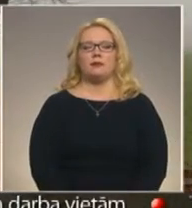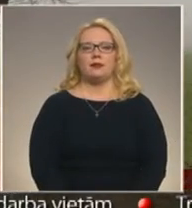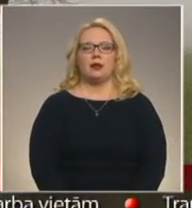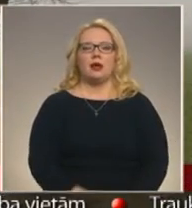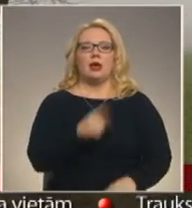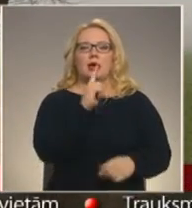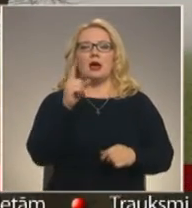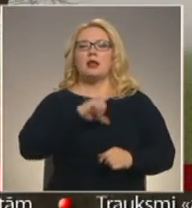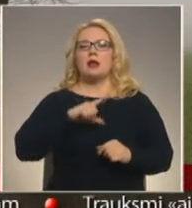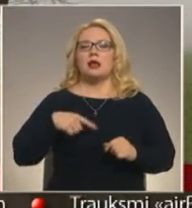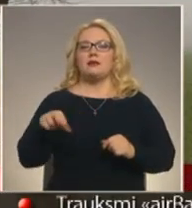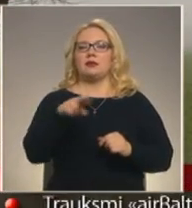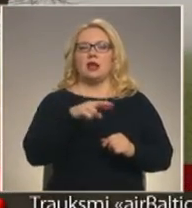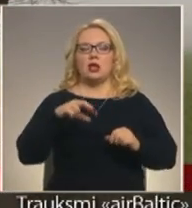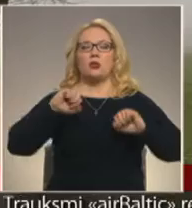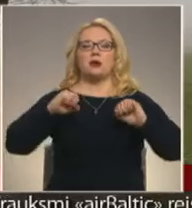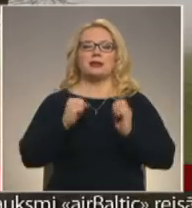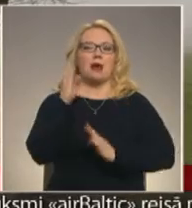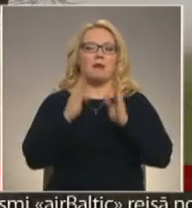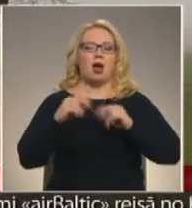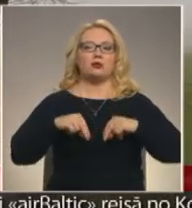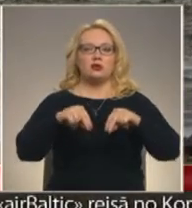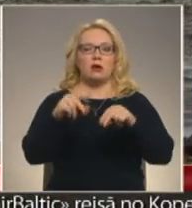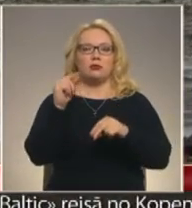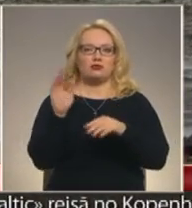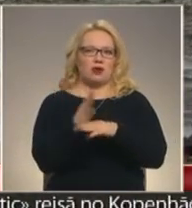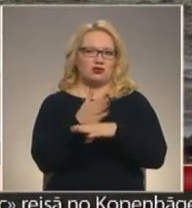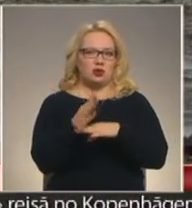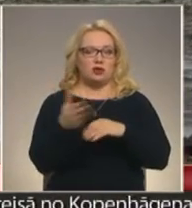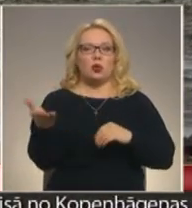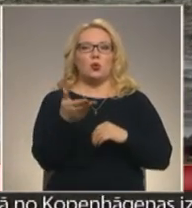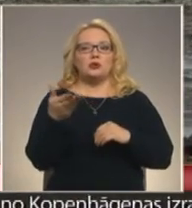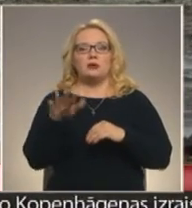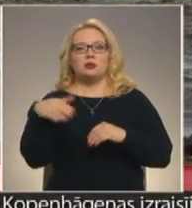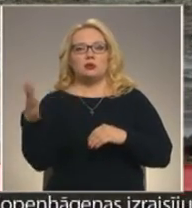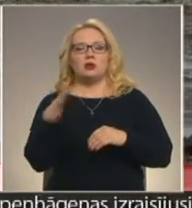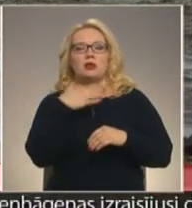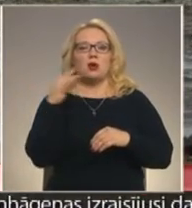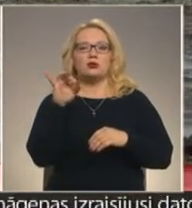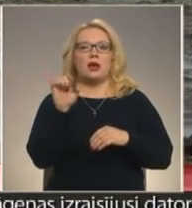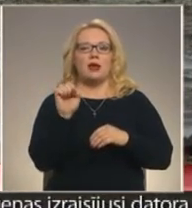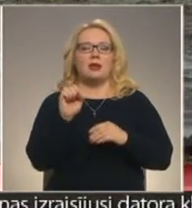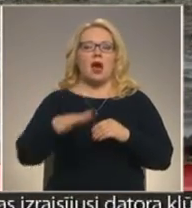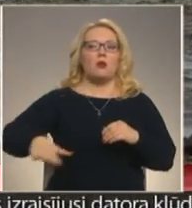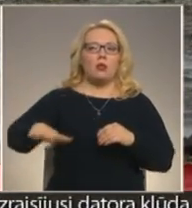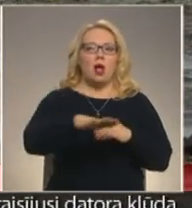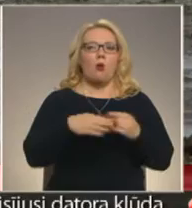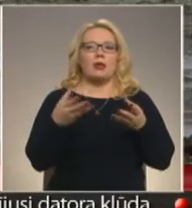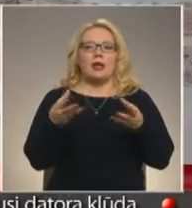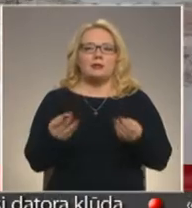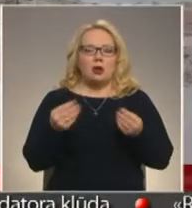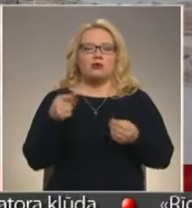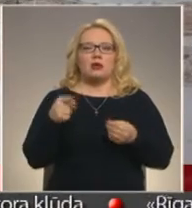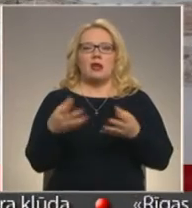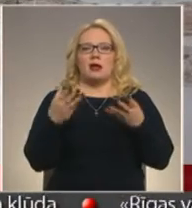Katrā Latvijas reģionā ziemai sējumi nedaudz atšķirs. Kurzemes pusē daudzos hektāros lauki ir tā izmirkuši, ka